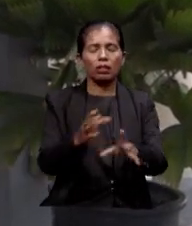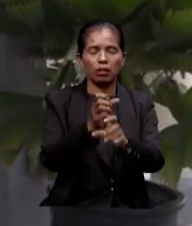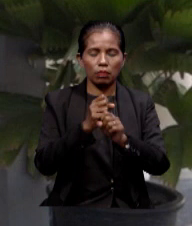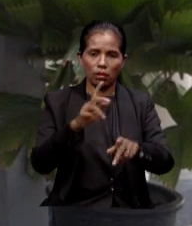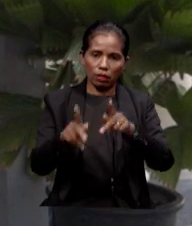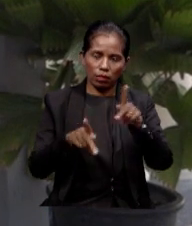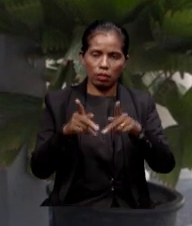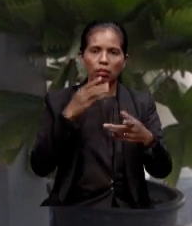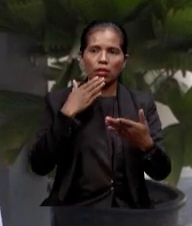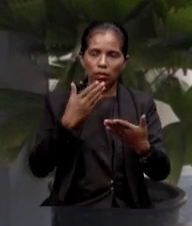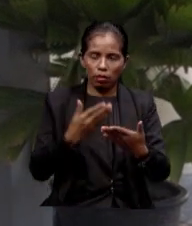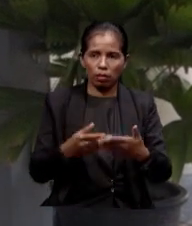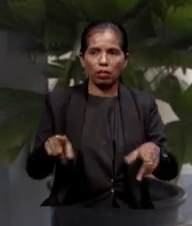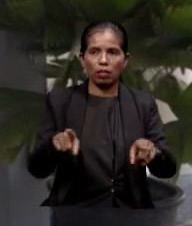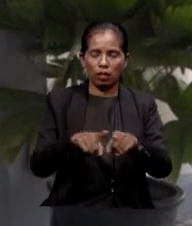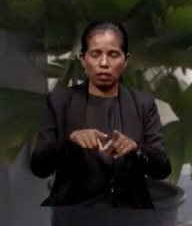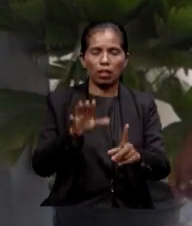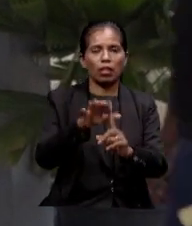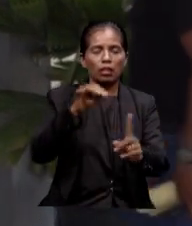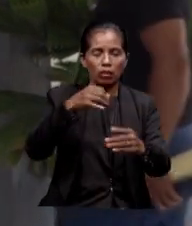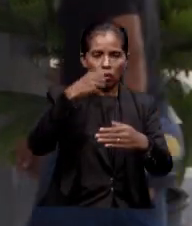tem ela eleição permanente